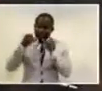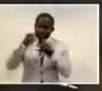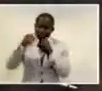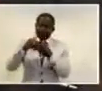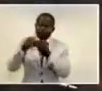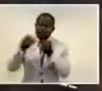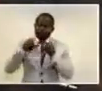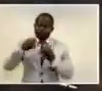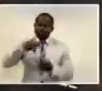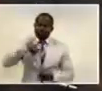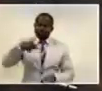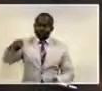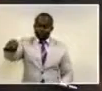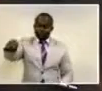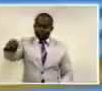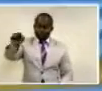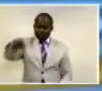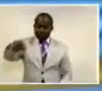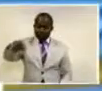hanyuma umbwire.